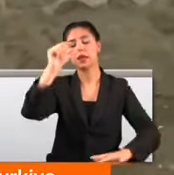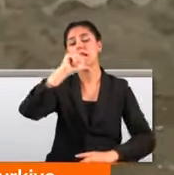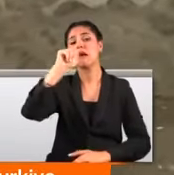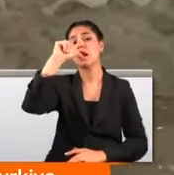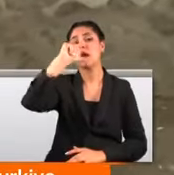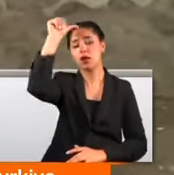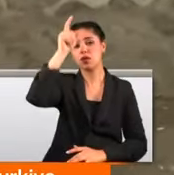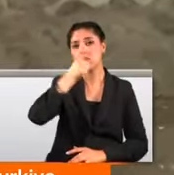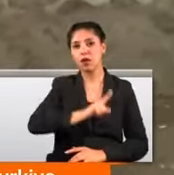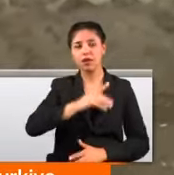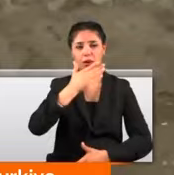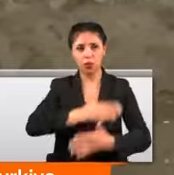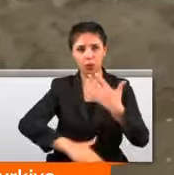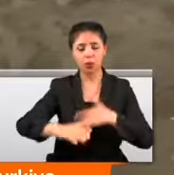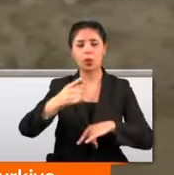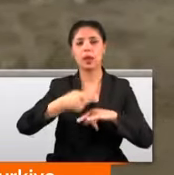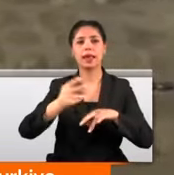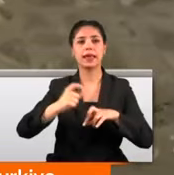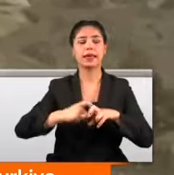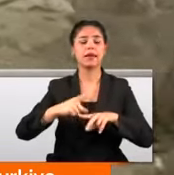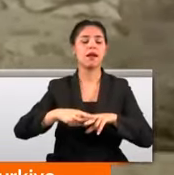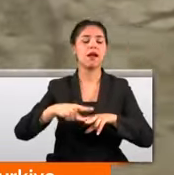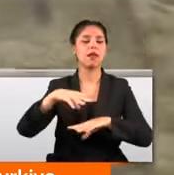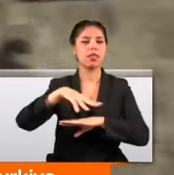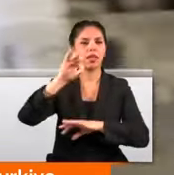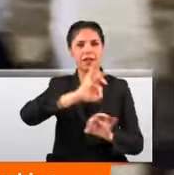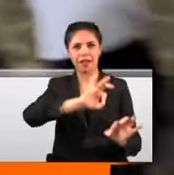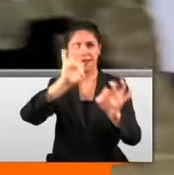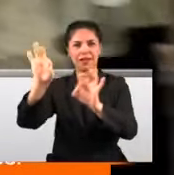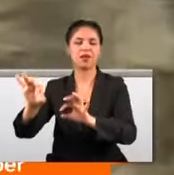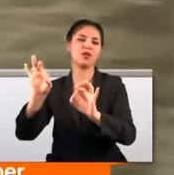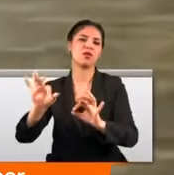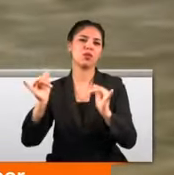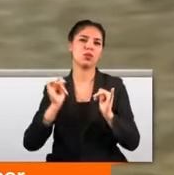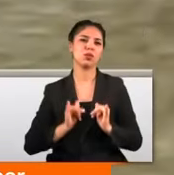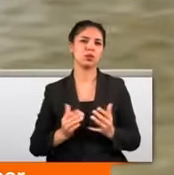adaylarının yorgunluğu Hira'ya ulaşınca yerini huzura bıraktı.